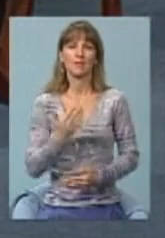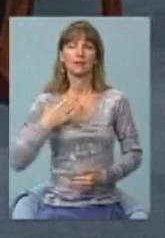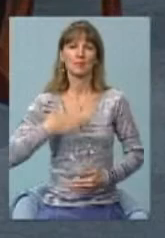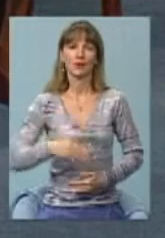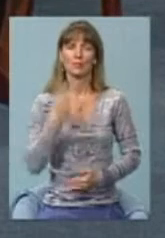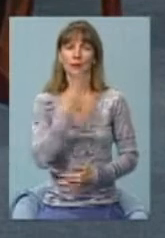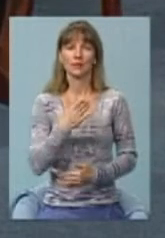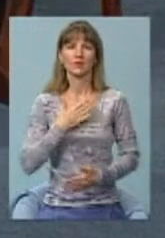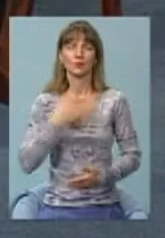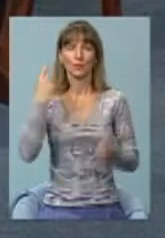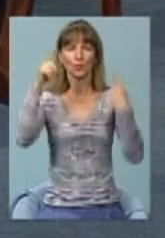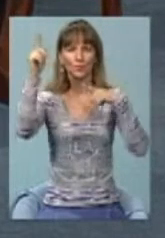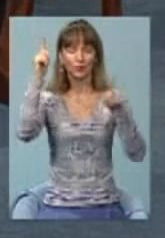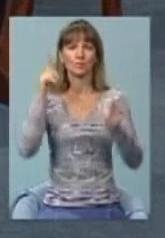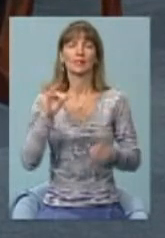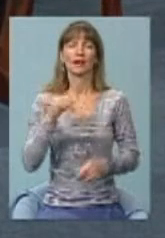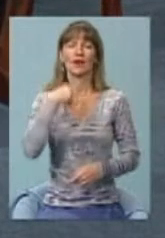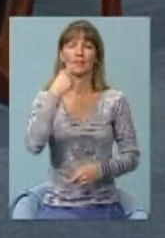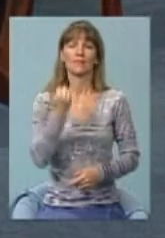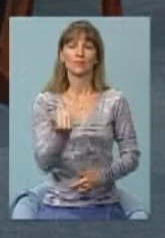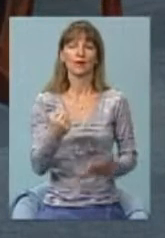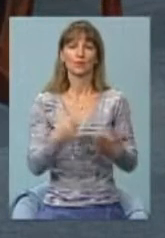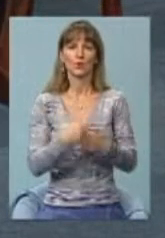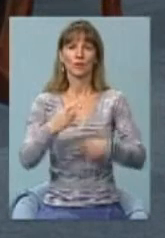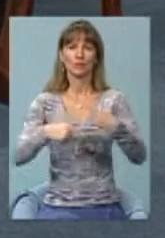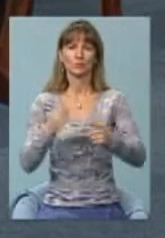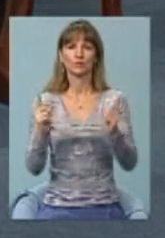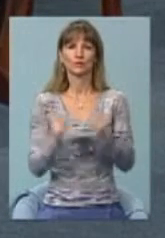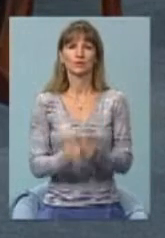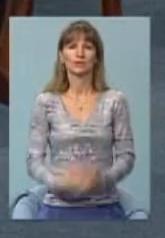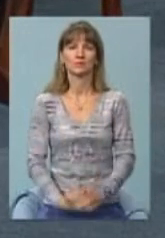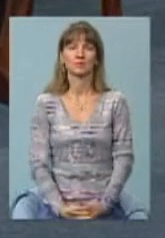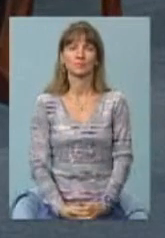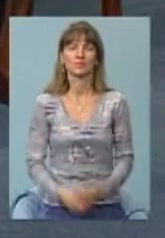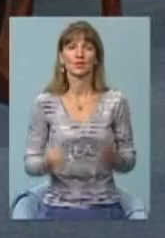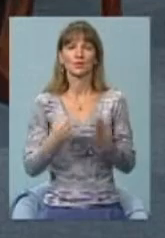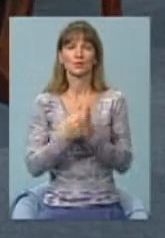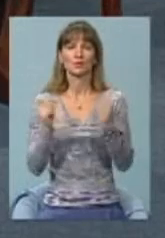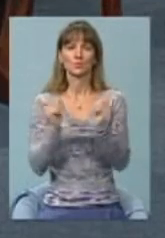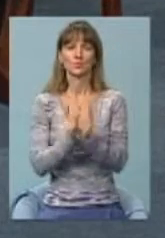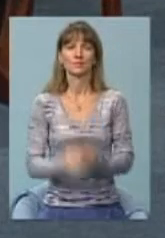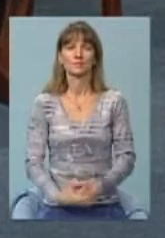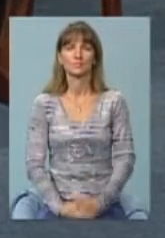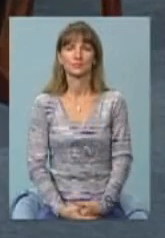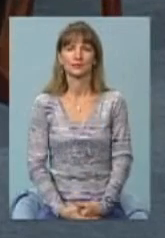приємного перегляду наших мультфільмів і говоримо вам до наступної зустрічі. До побачення!